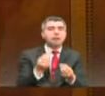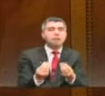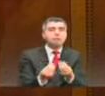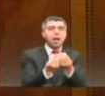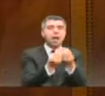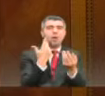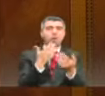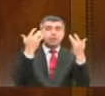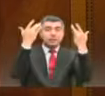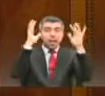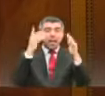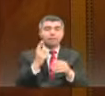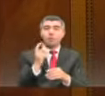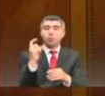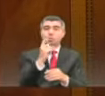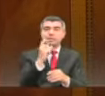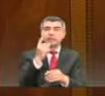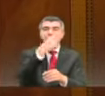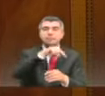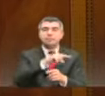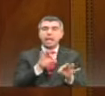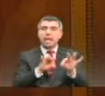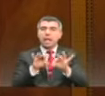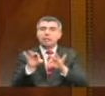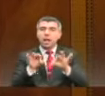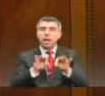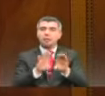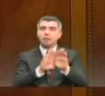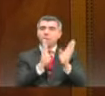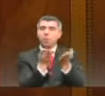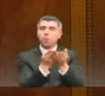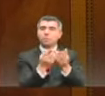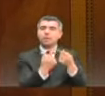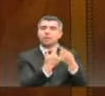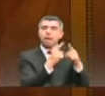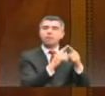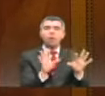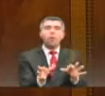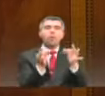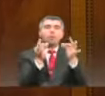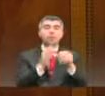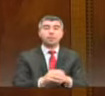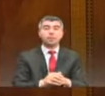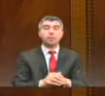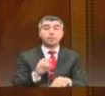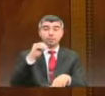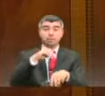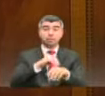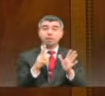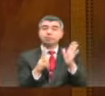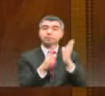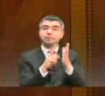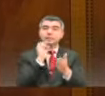هويتهم الثقافية والدينية عبر إجراءات متعددة، من بينها تفعيل المقتضيات